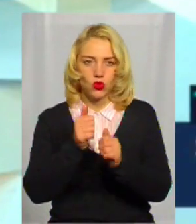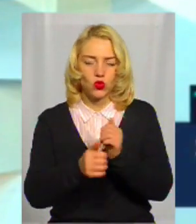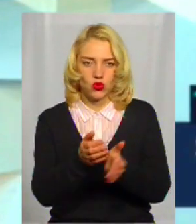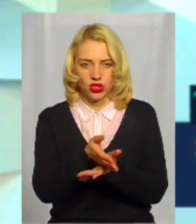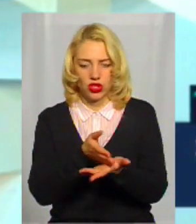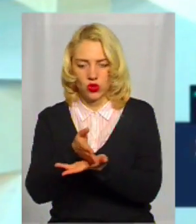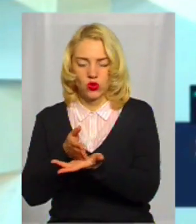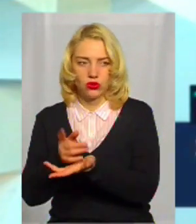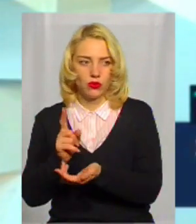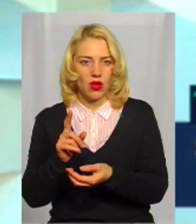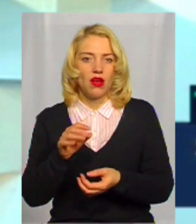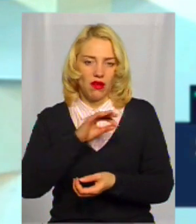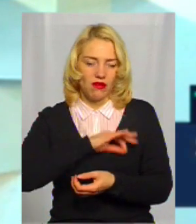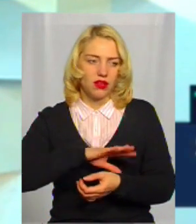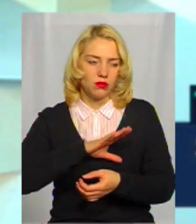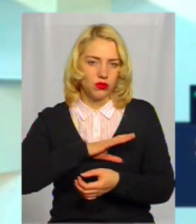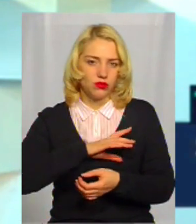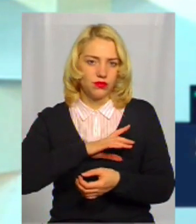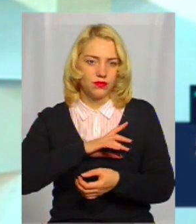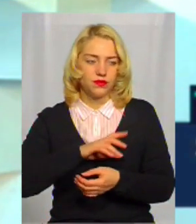Тому ефект був дуже такий,